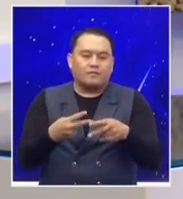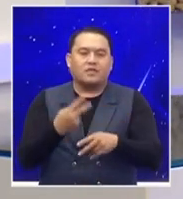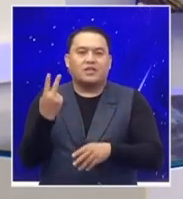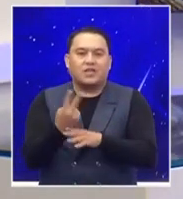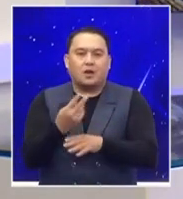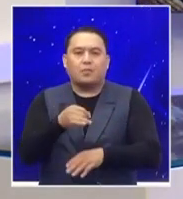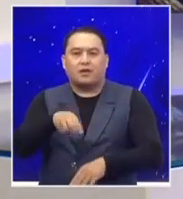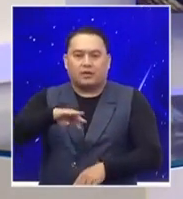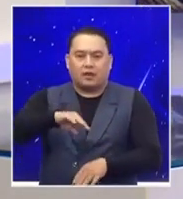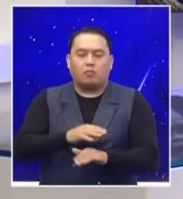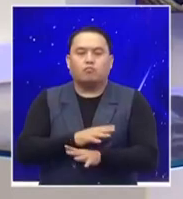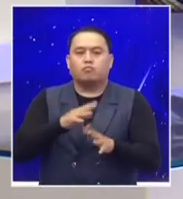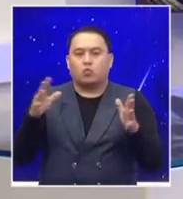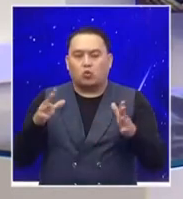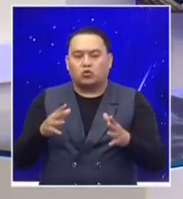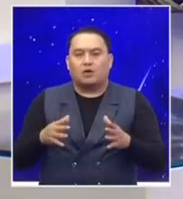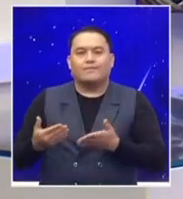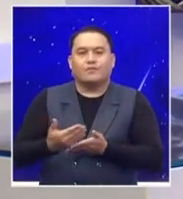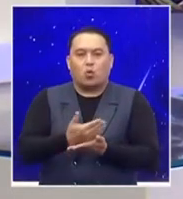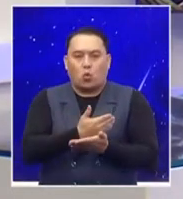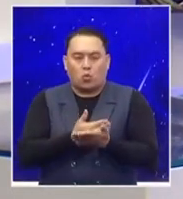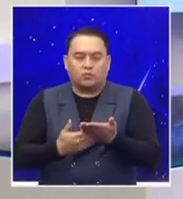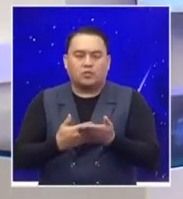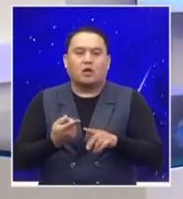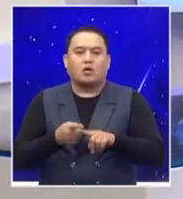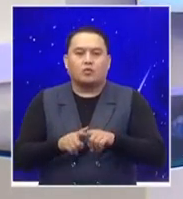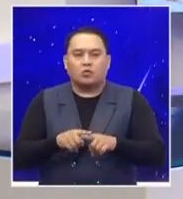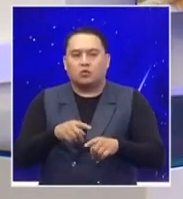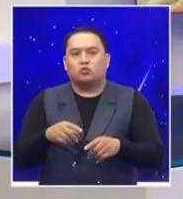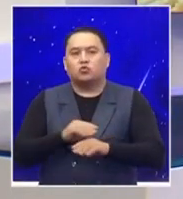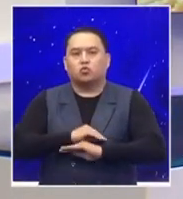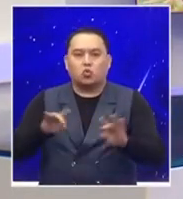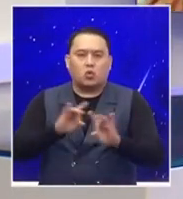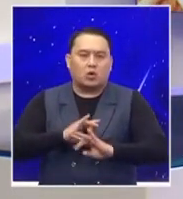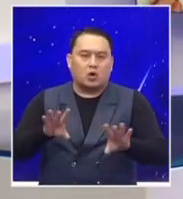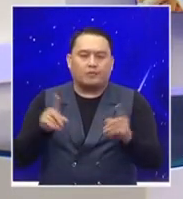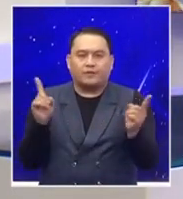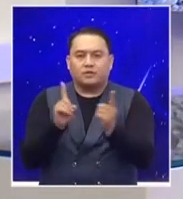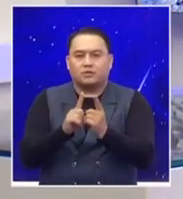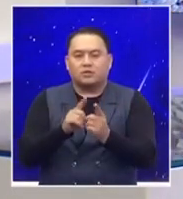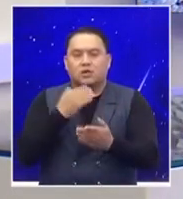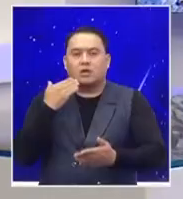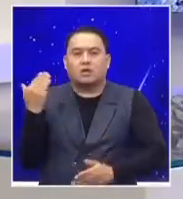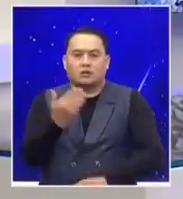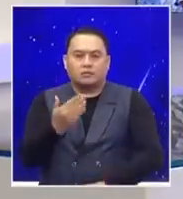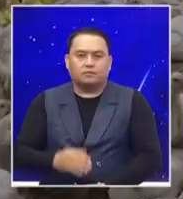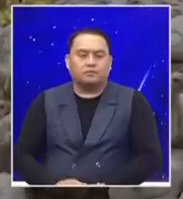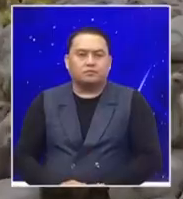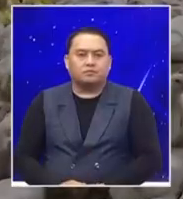шаруалар пандемияға қарамастан өнімді еңбек еткен. Бұл туралы аудан әкімі журналистермен өткен кездесуде мәлімдеді.